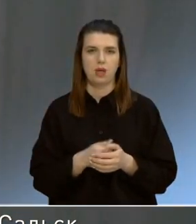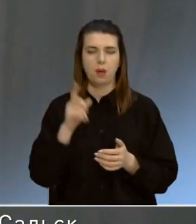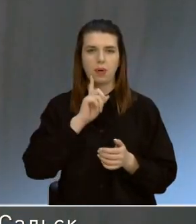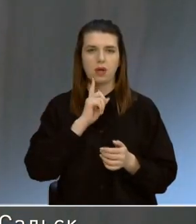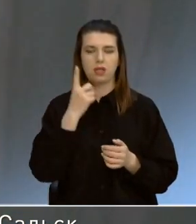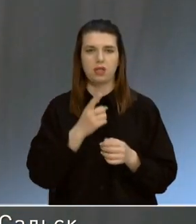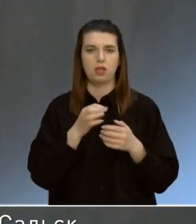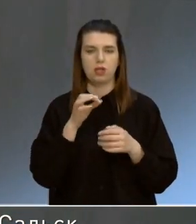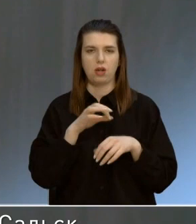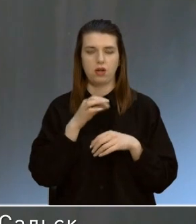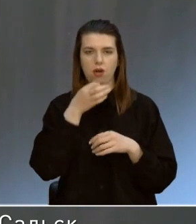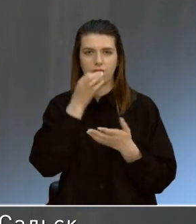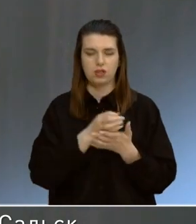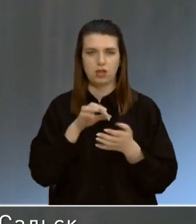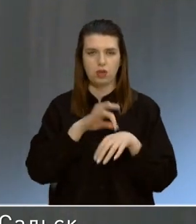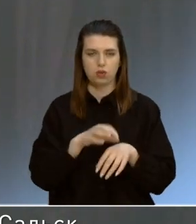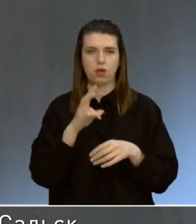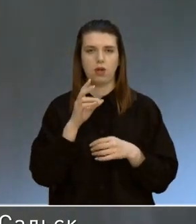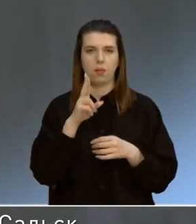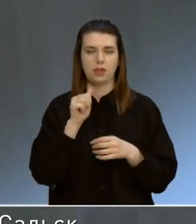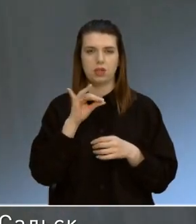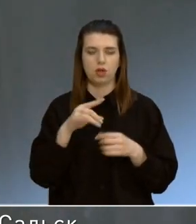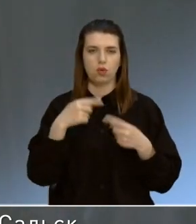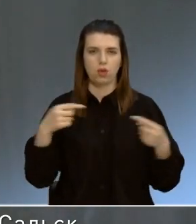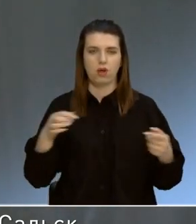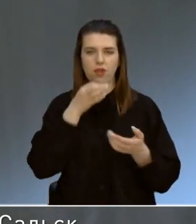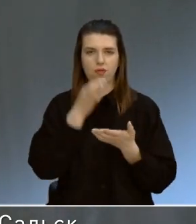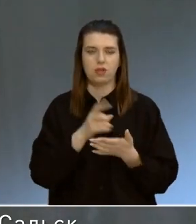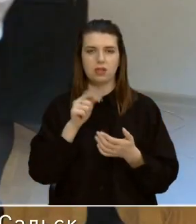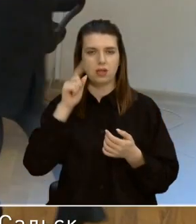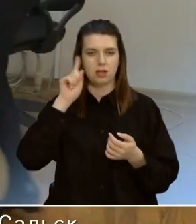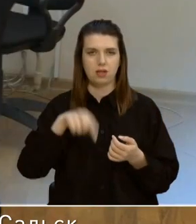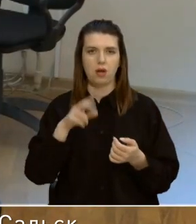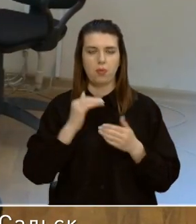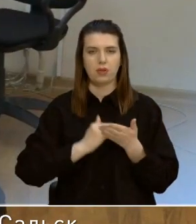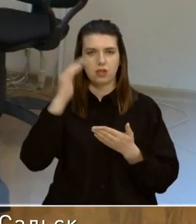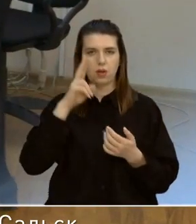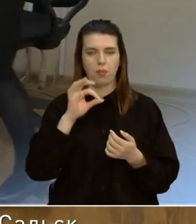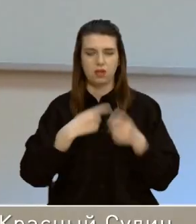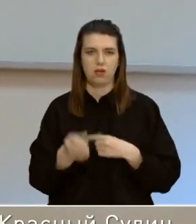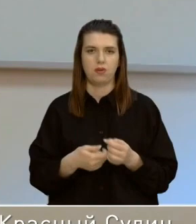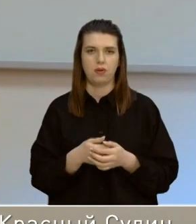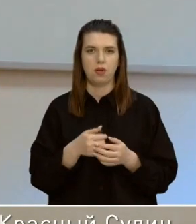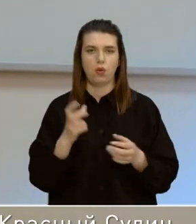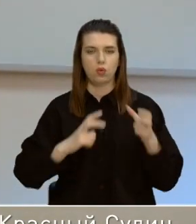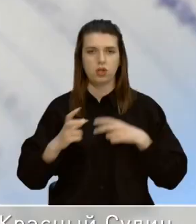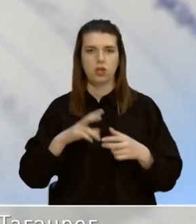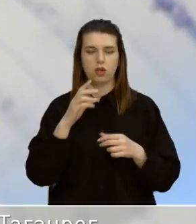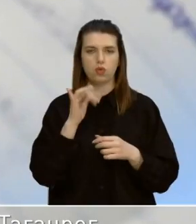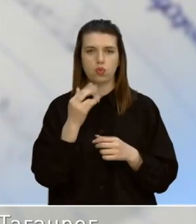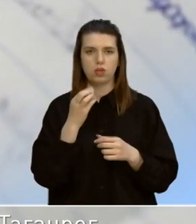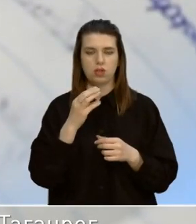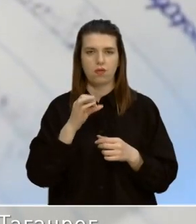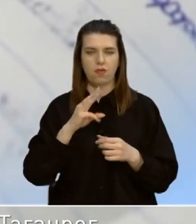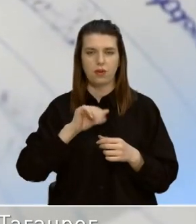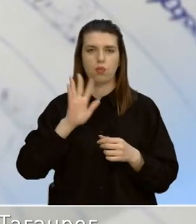Пока одни несут ответственность за жизни пассажиров, другие – в ответе за знания подрастающего поколения. Учитель будет